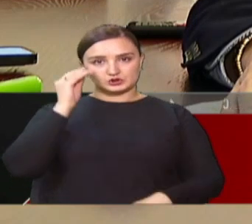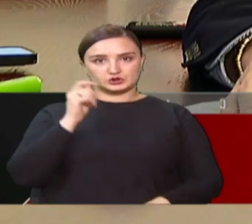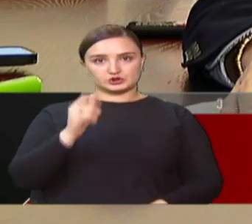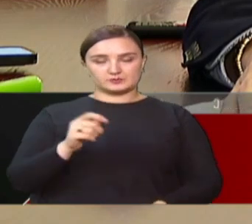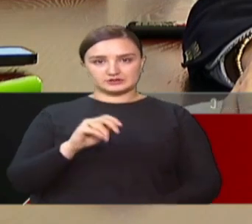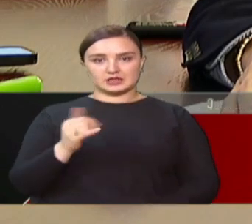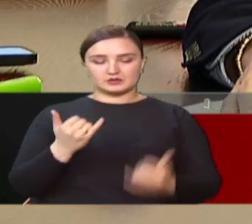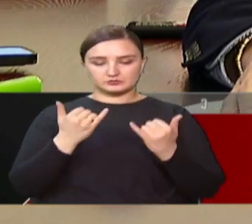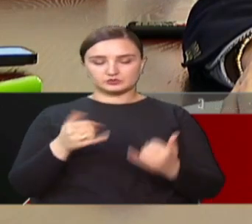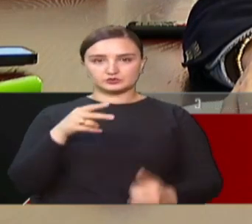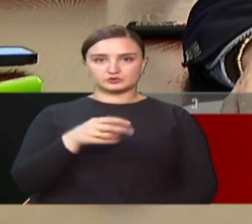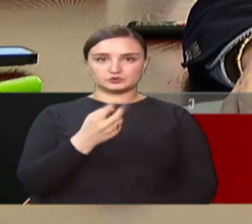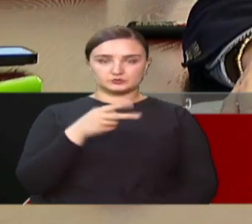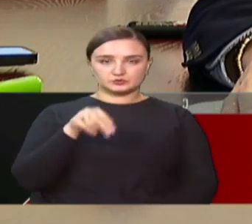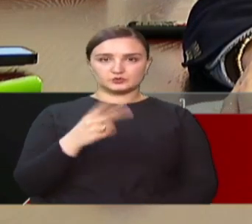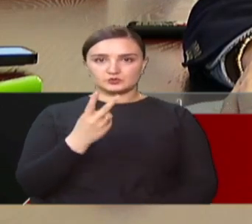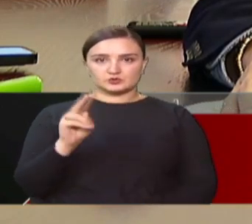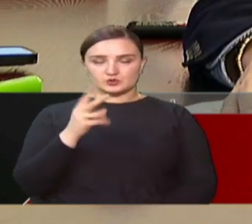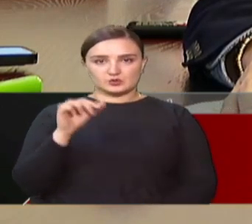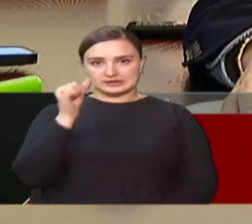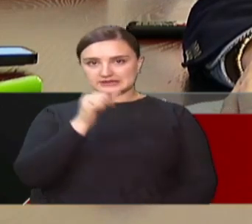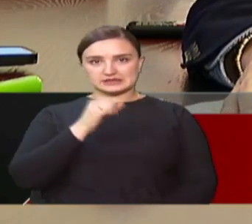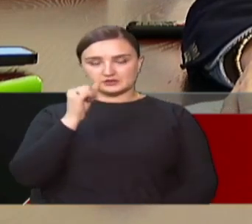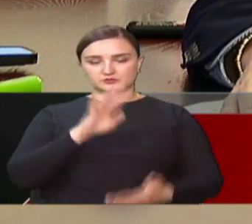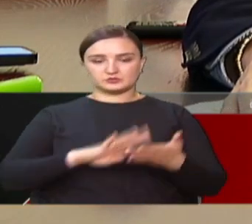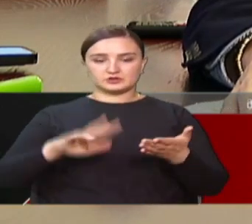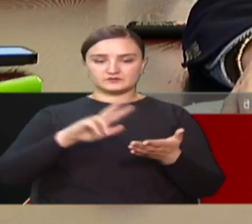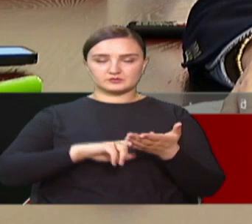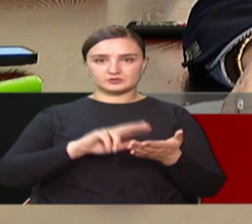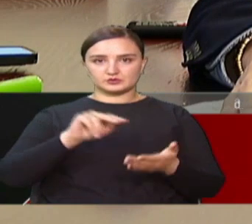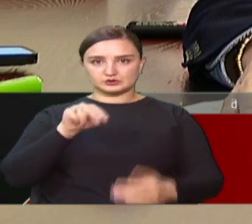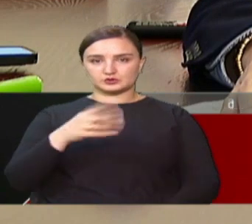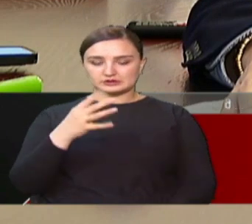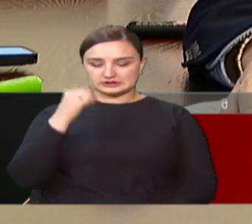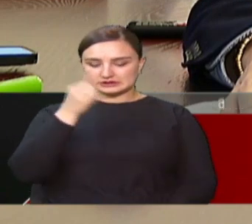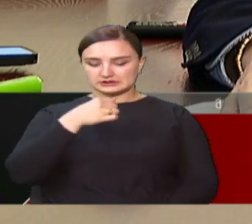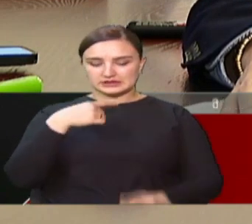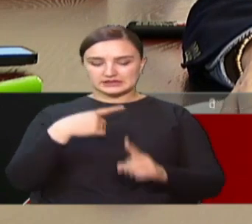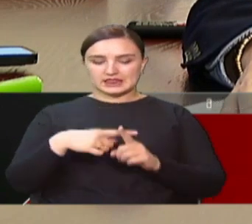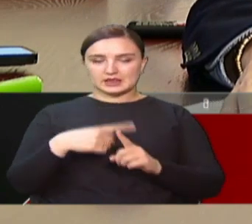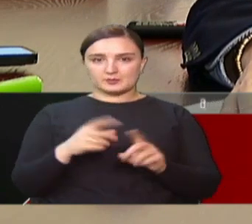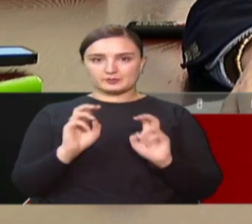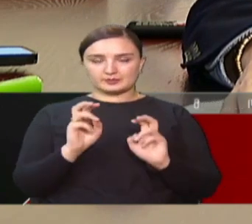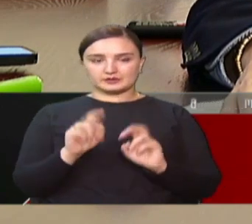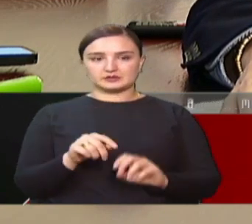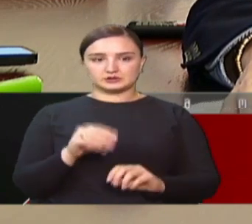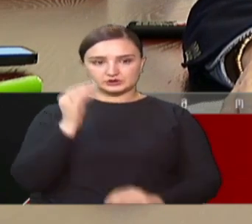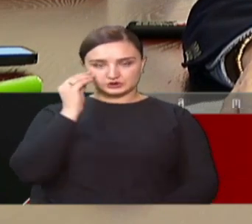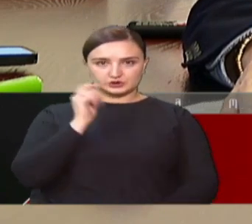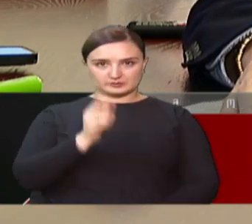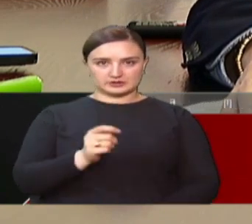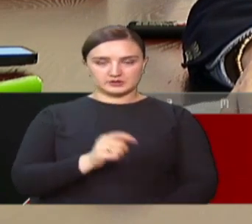ამჟამინდელ 2012-2022 წლისას 98-2004 წლის დადებითი